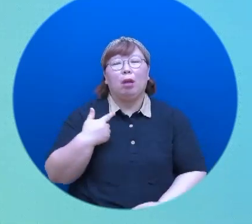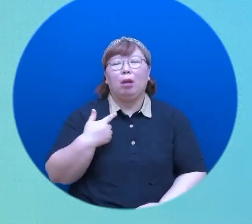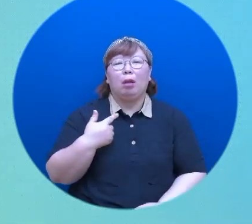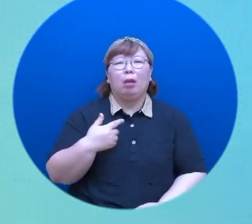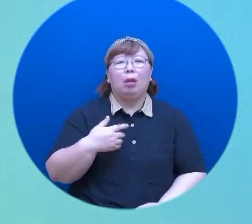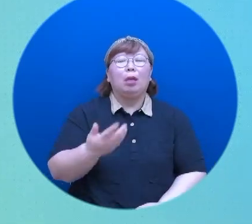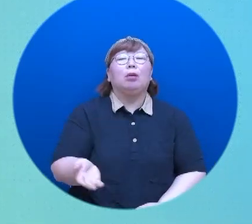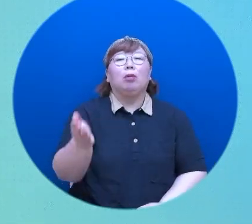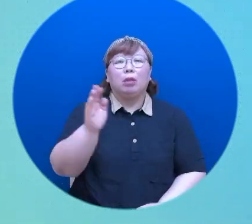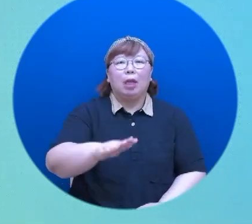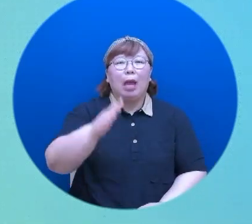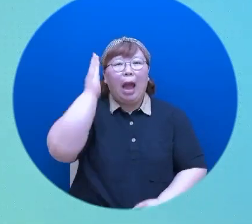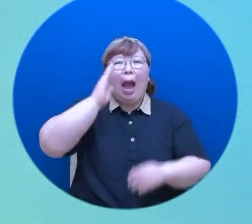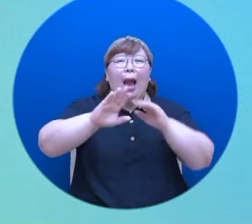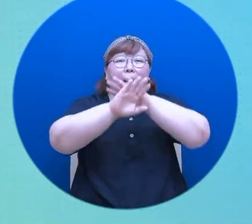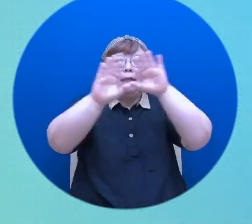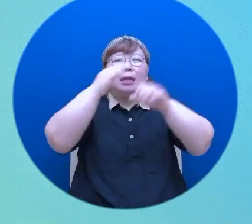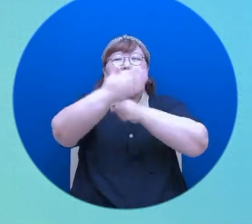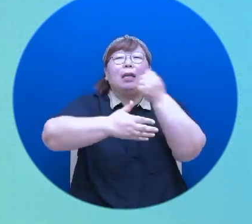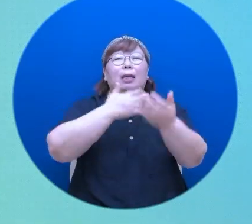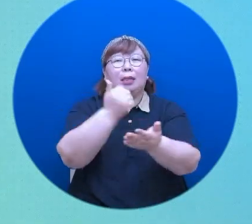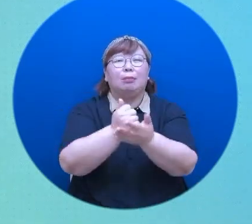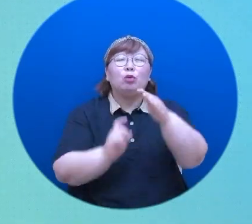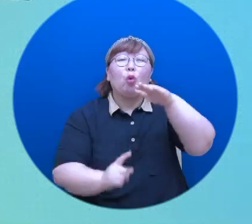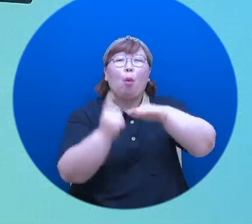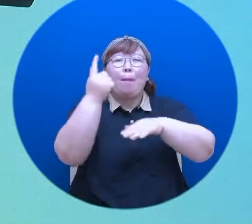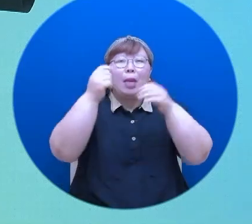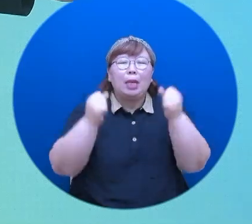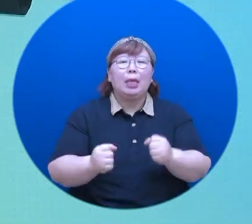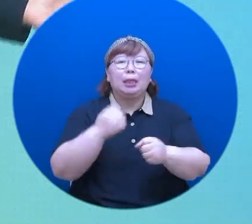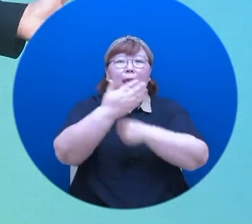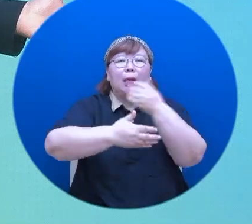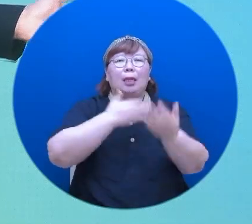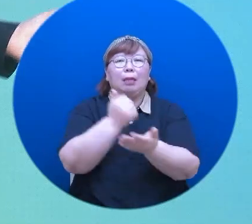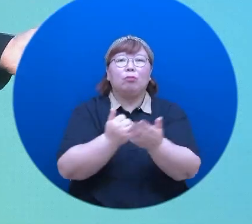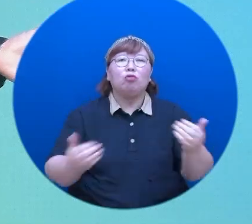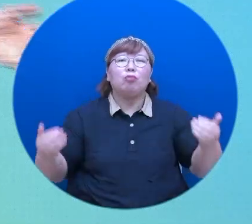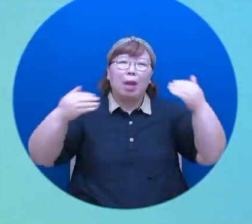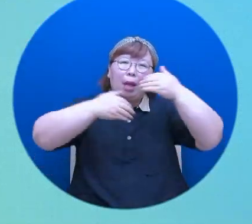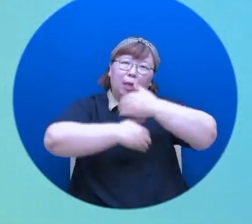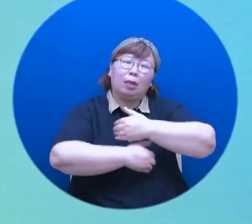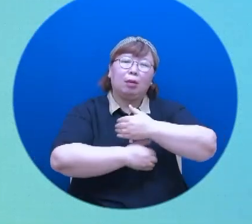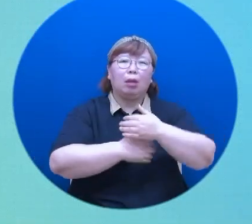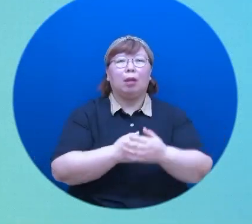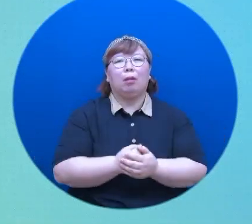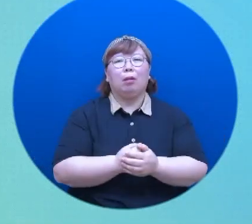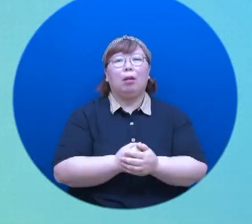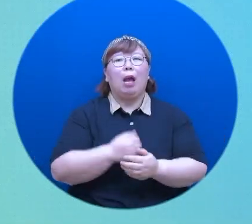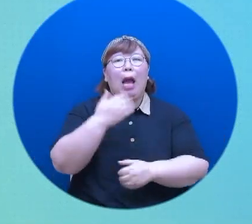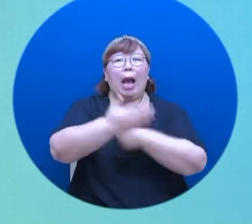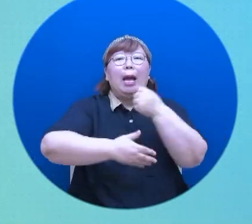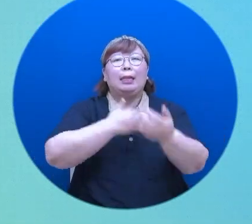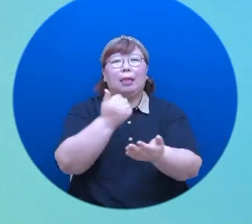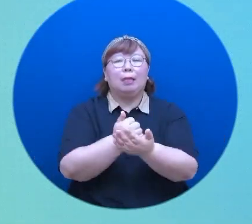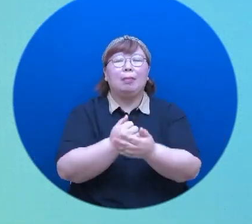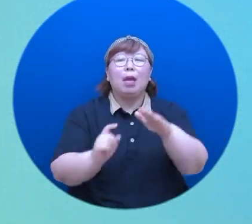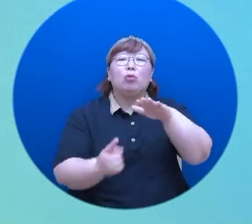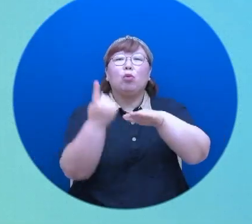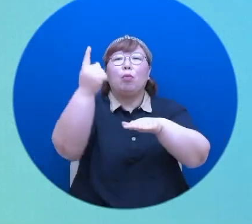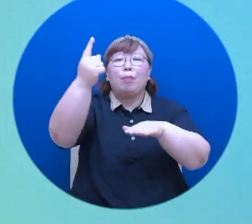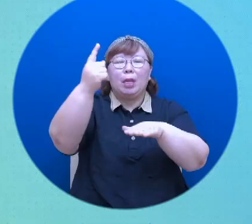하나님, 높이 계신 하나님의 품에 안길 것입니다. 그리고 하나님의 높이에서